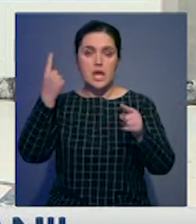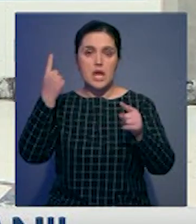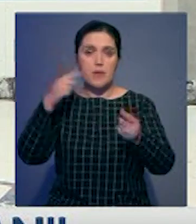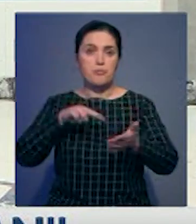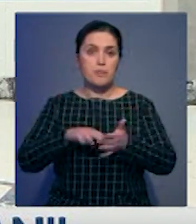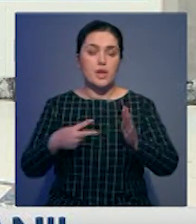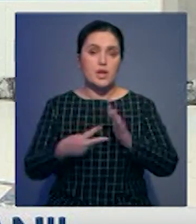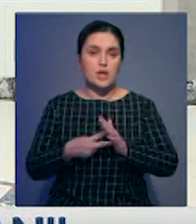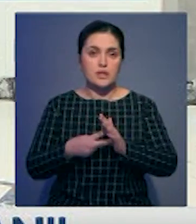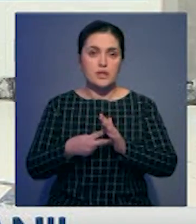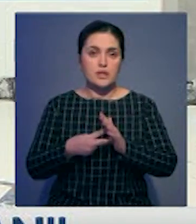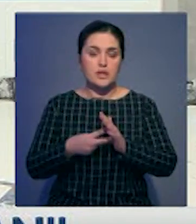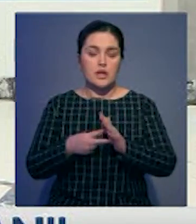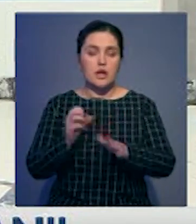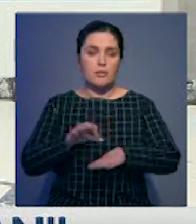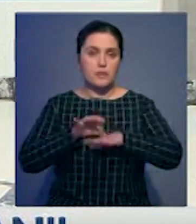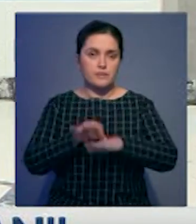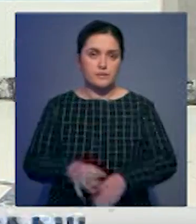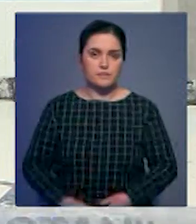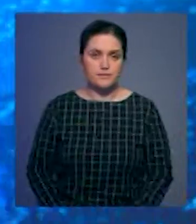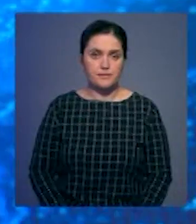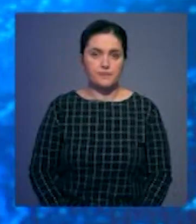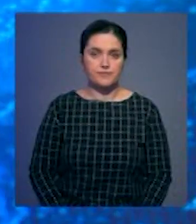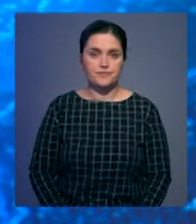была, как бы, знаете, проводником.